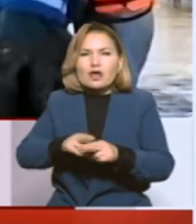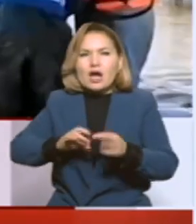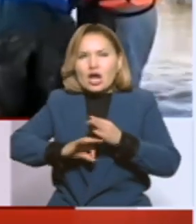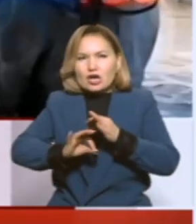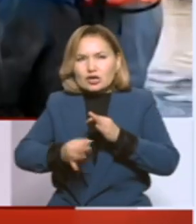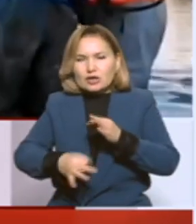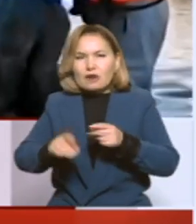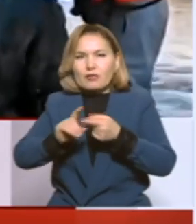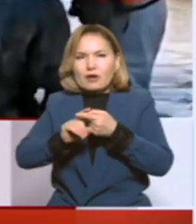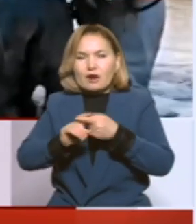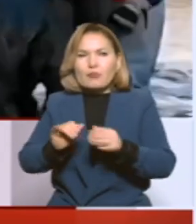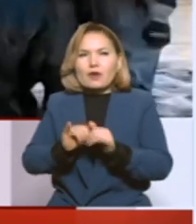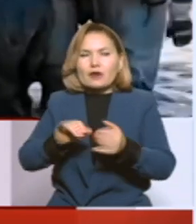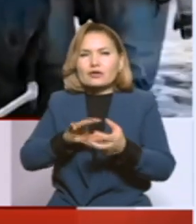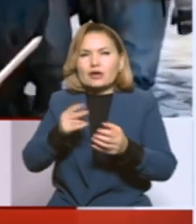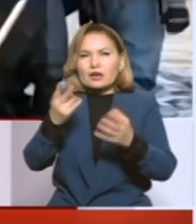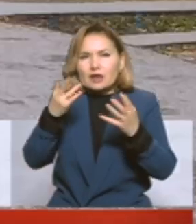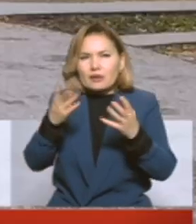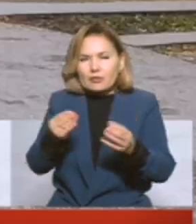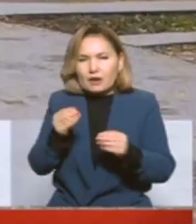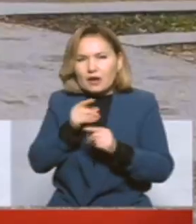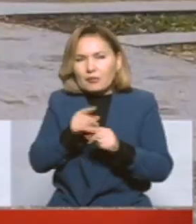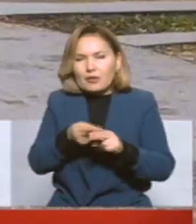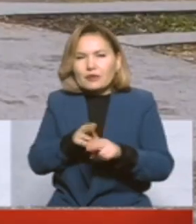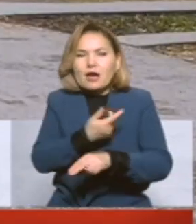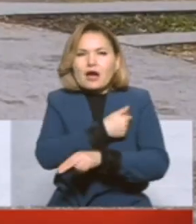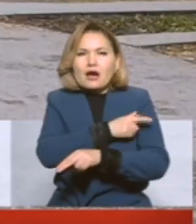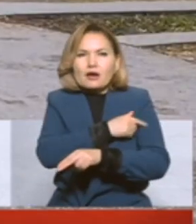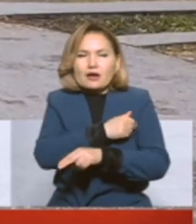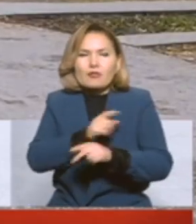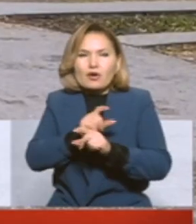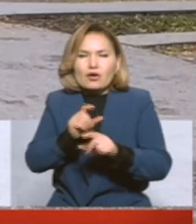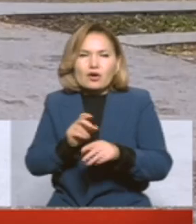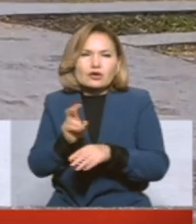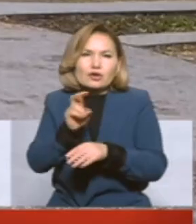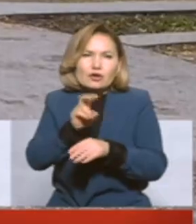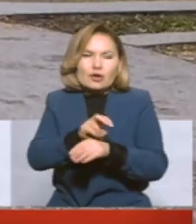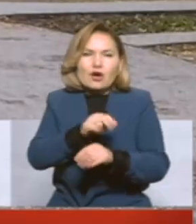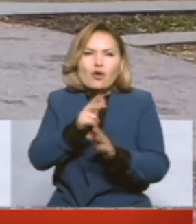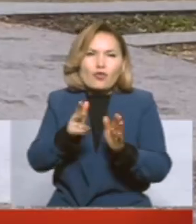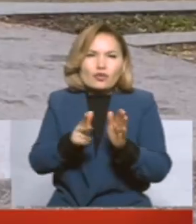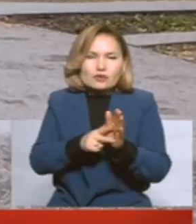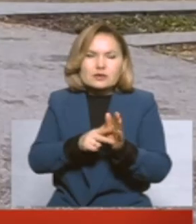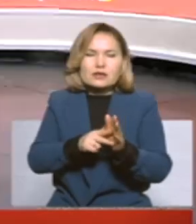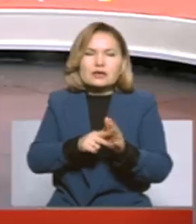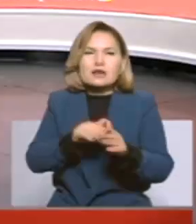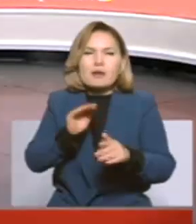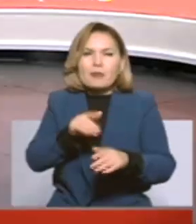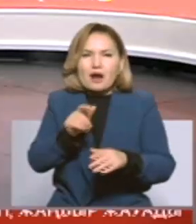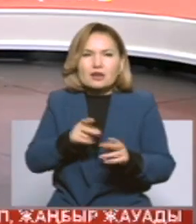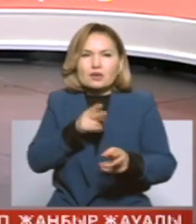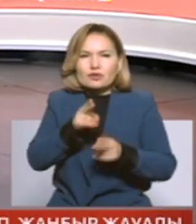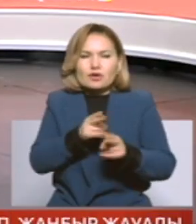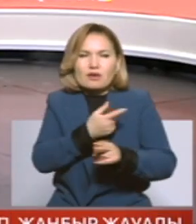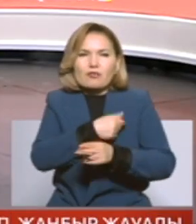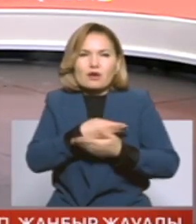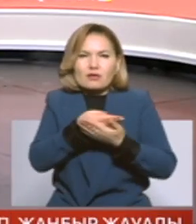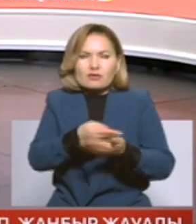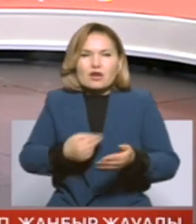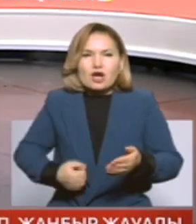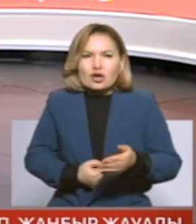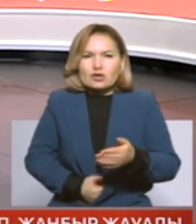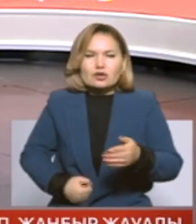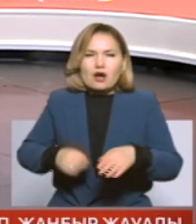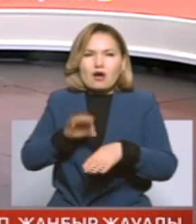аурулары тарай бастаған, екі күнде медициналық қызметке 18 адам жүгініпті. Олар лас суды тұтынған. Ләйлә. Рахмет,